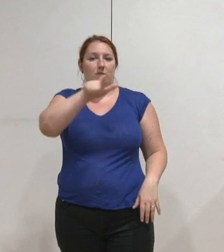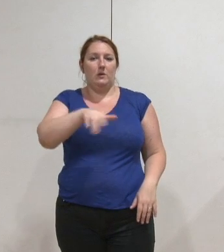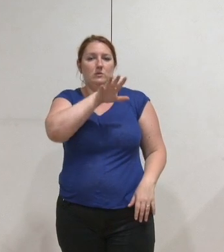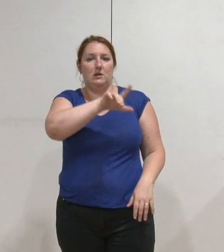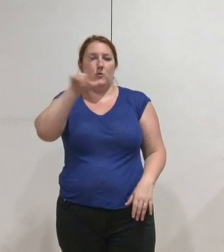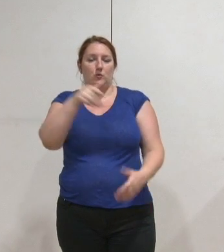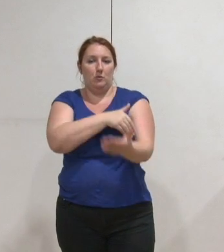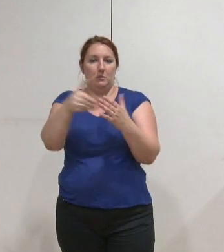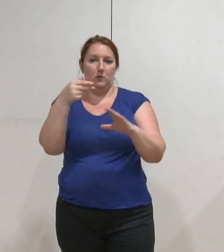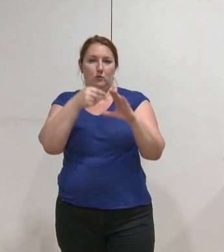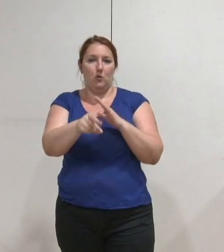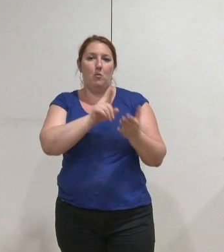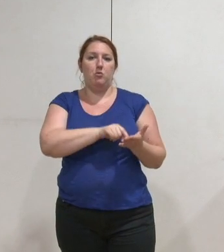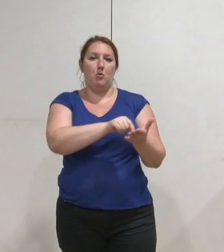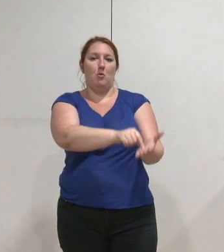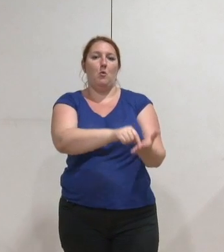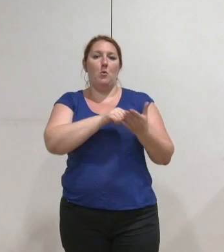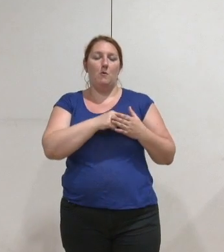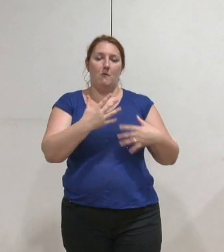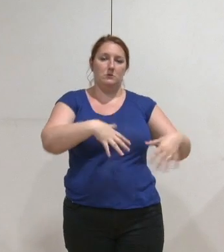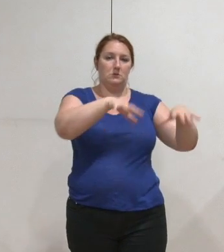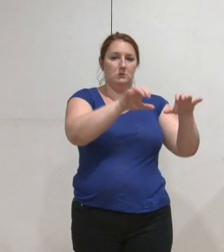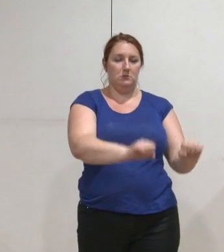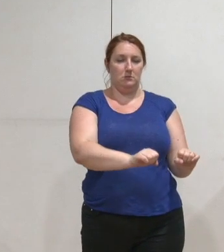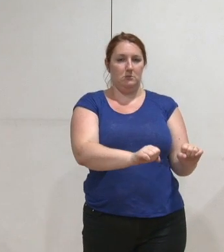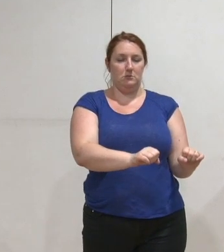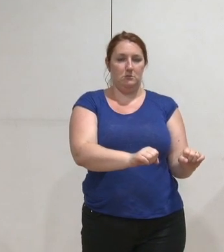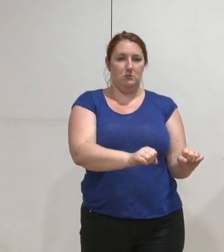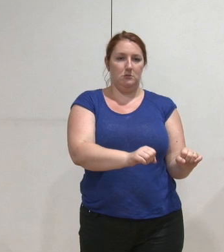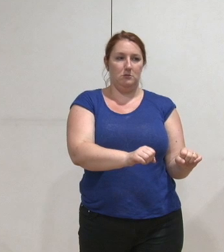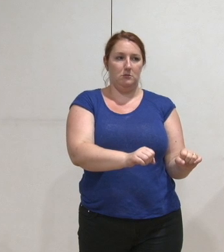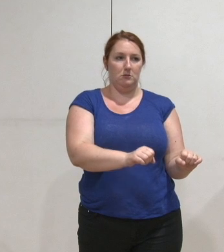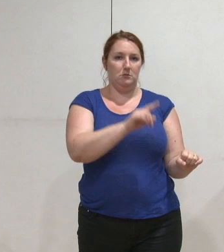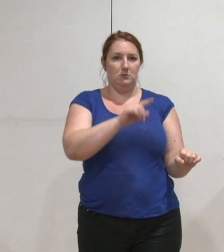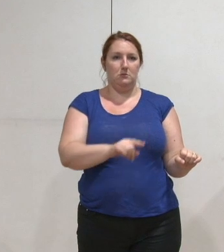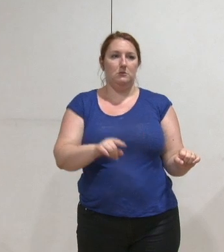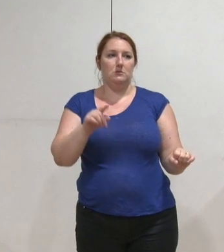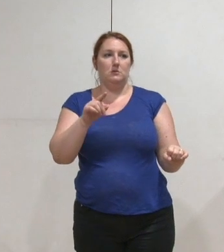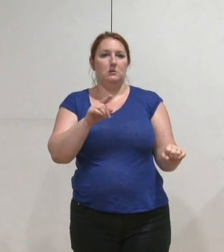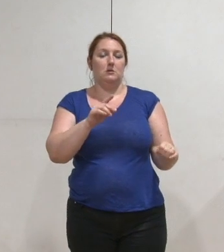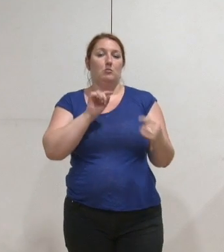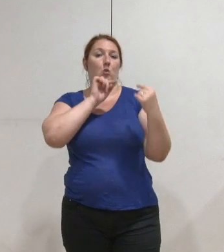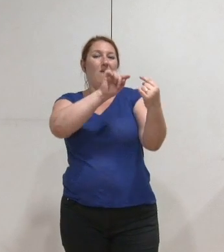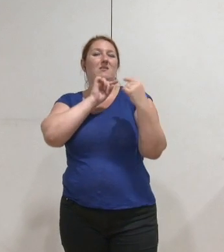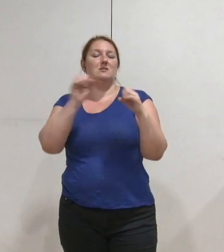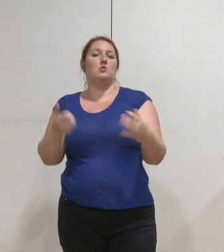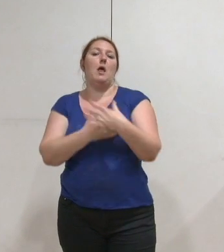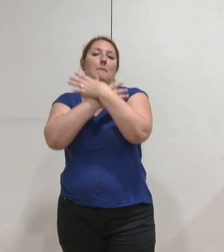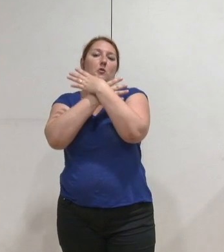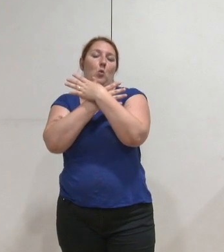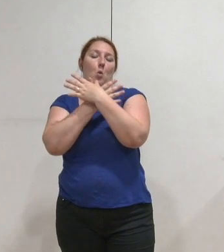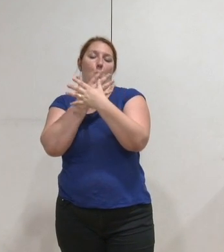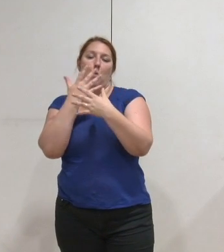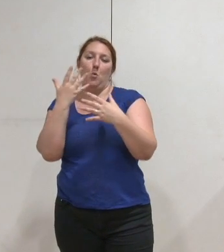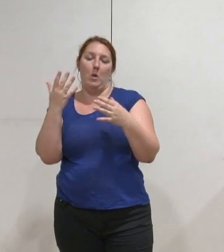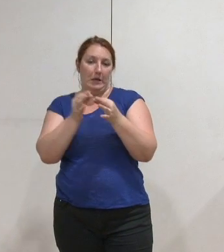d'annulation de redevance d'occupation des sols qui le qui est le résultat d'un contencieux avec la Métro et il y a